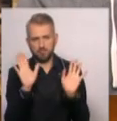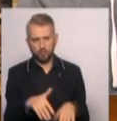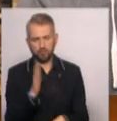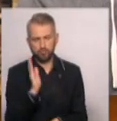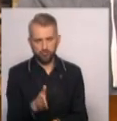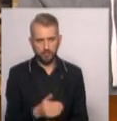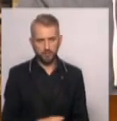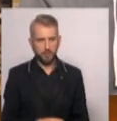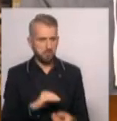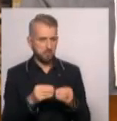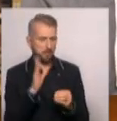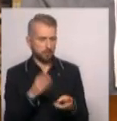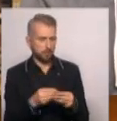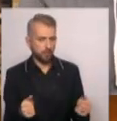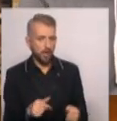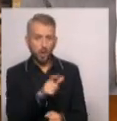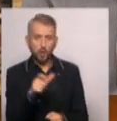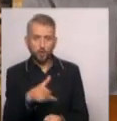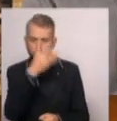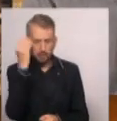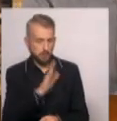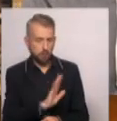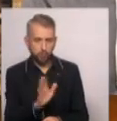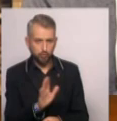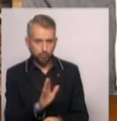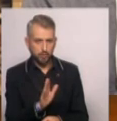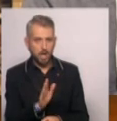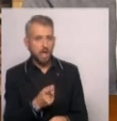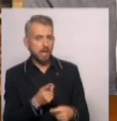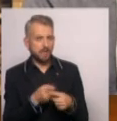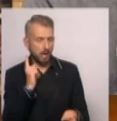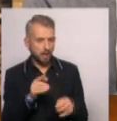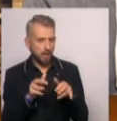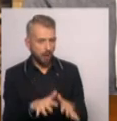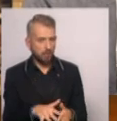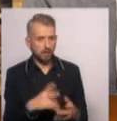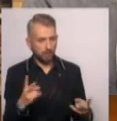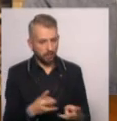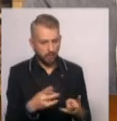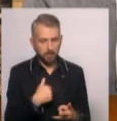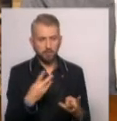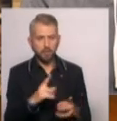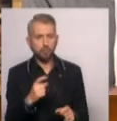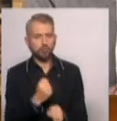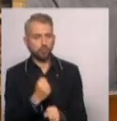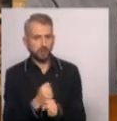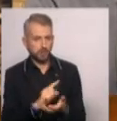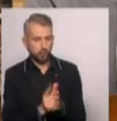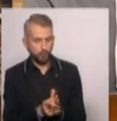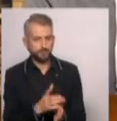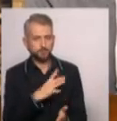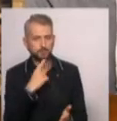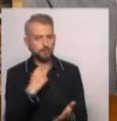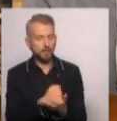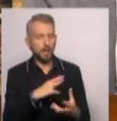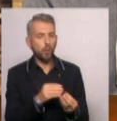або розсмокчеться. Mm-hmm. Не забудуть люди. Радикальні акції тривають, нам треба щось терміново робити. Була прийнята концепція, вона